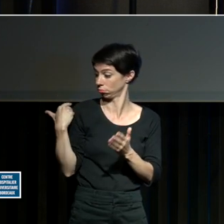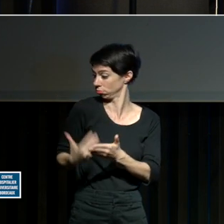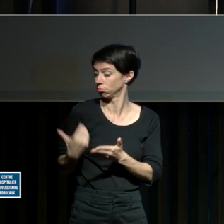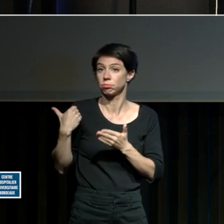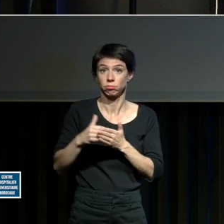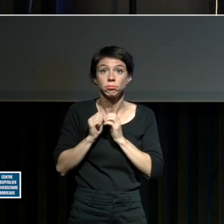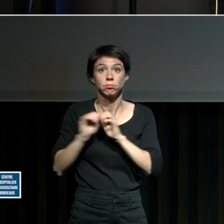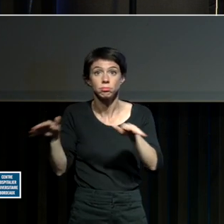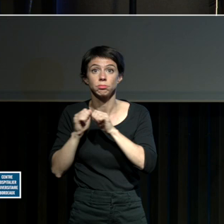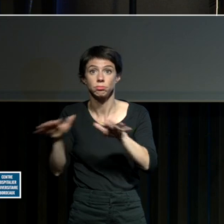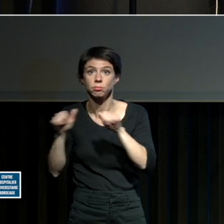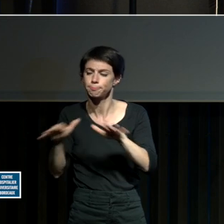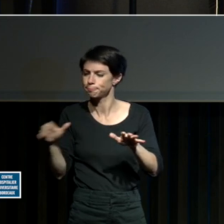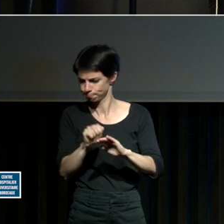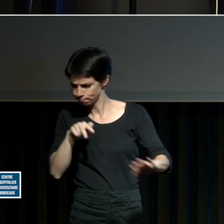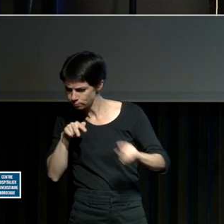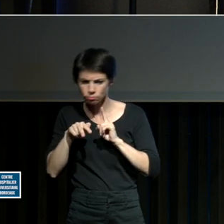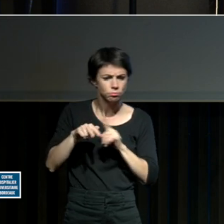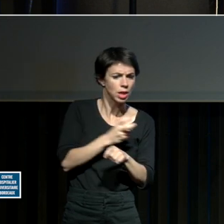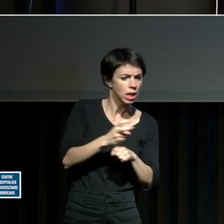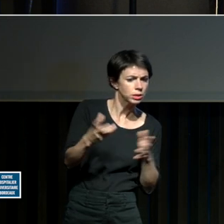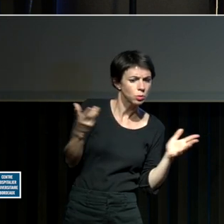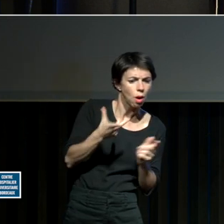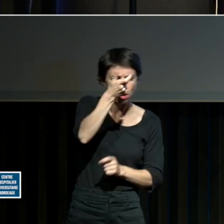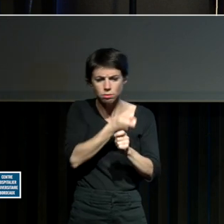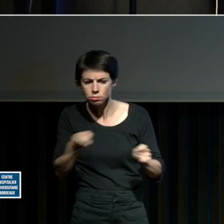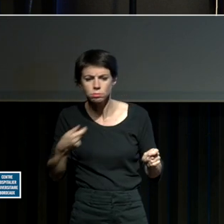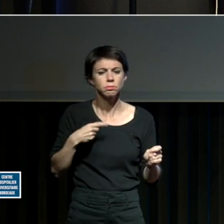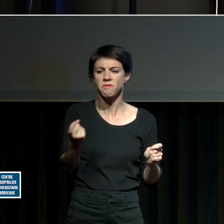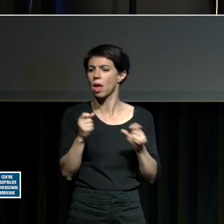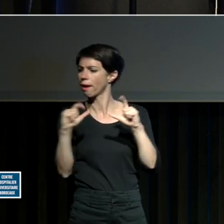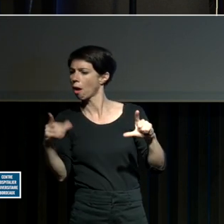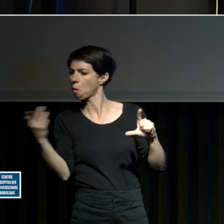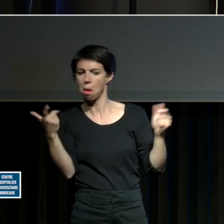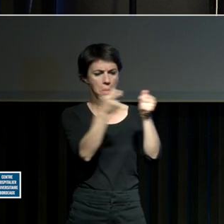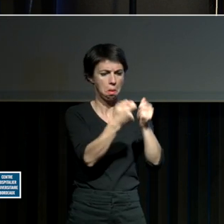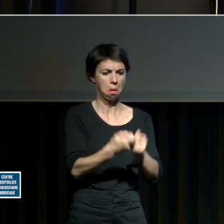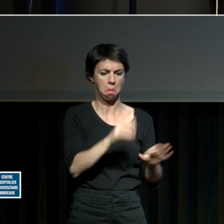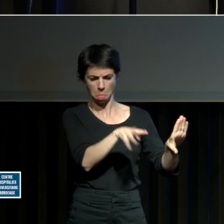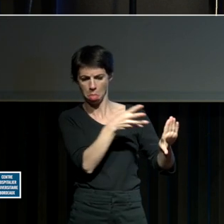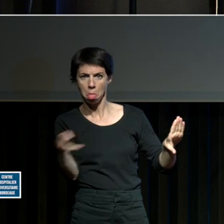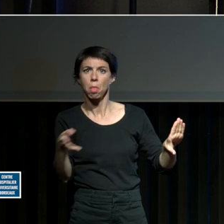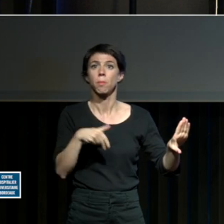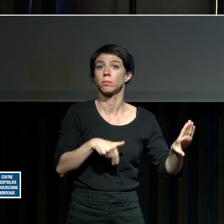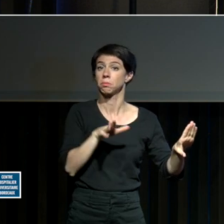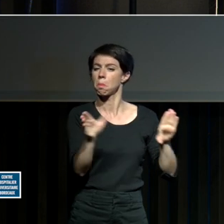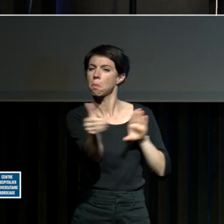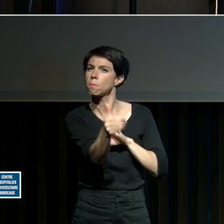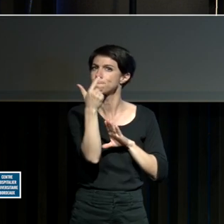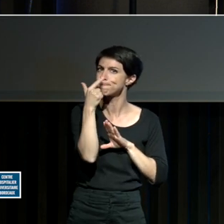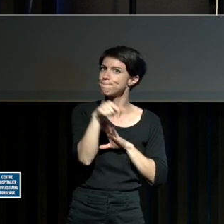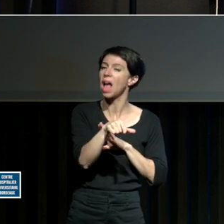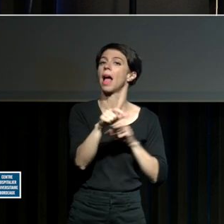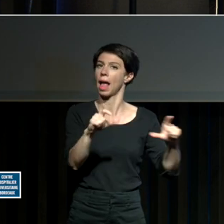à l'évaluation de ces risques en fonction du type d'écran, avec l'idée que potentiellement il pourrait y avoir des effets spécifiques.